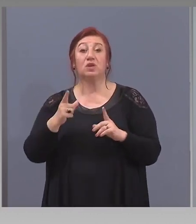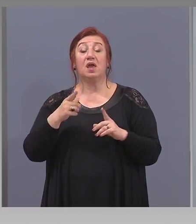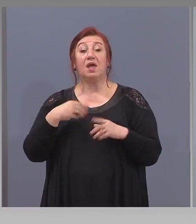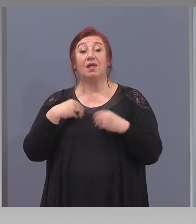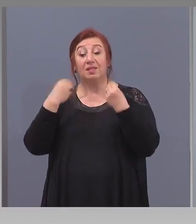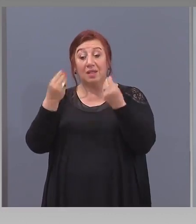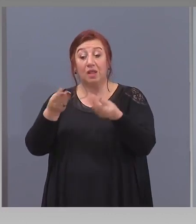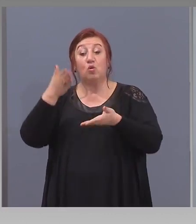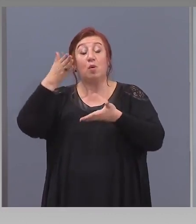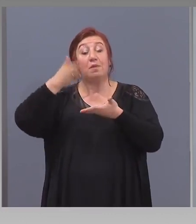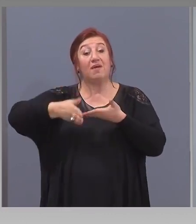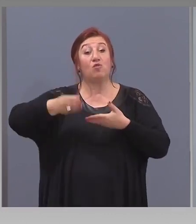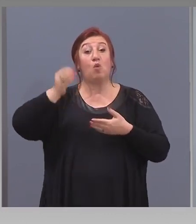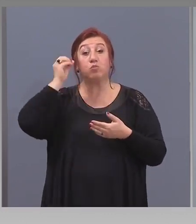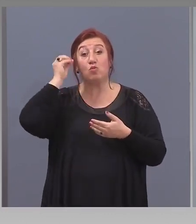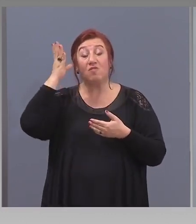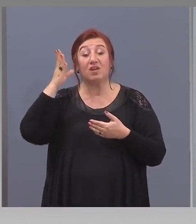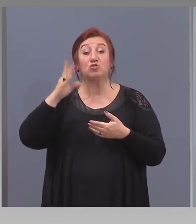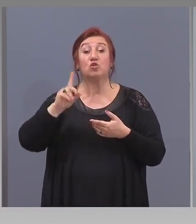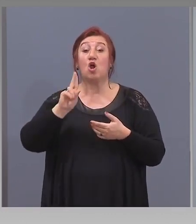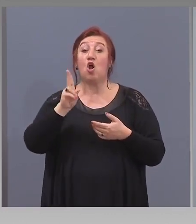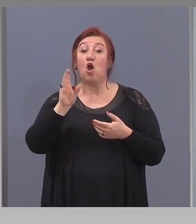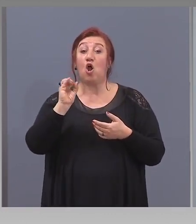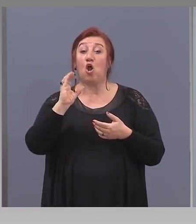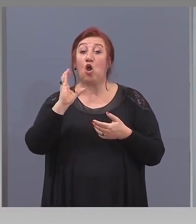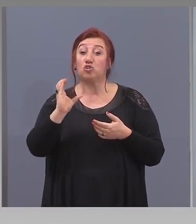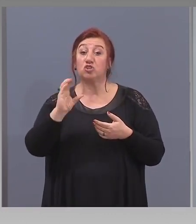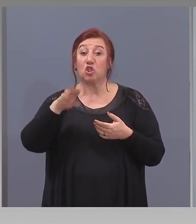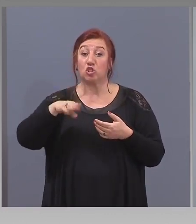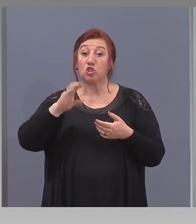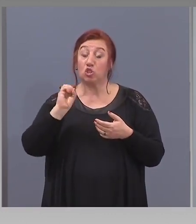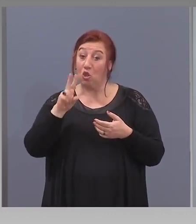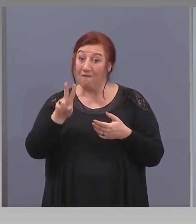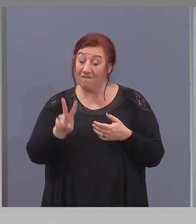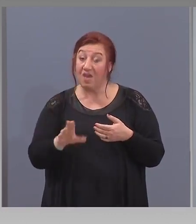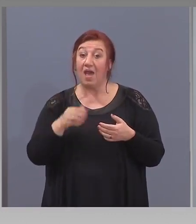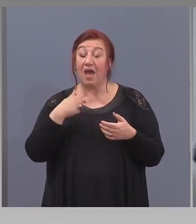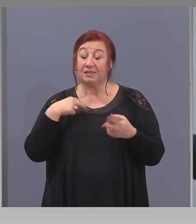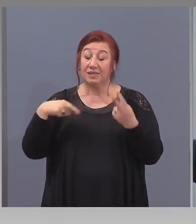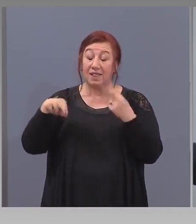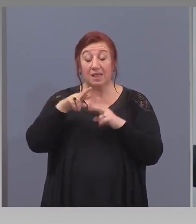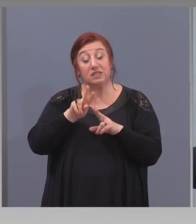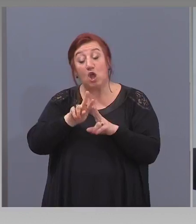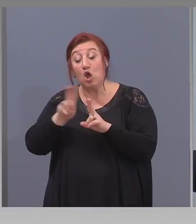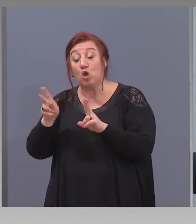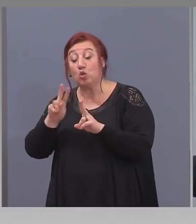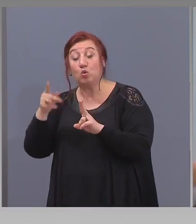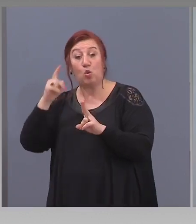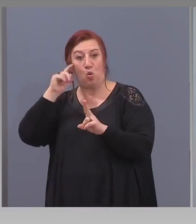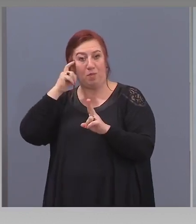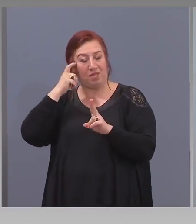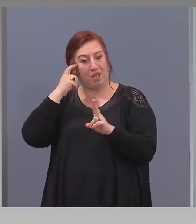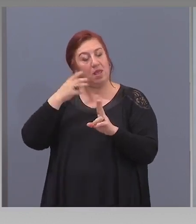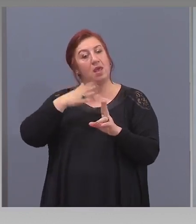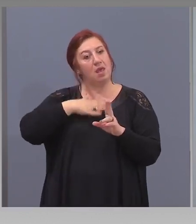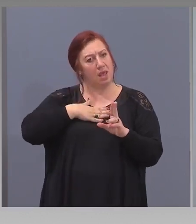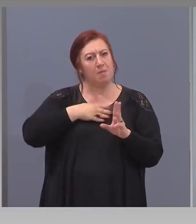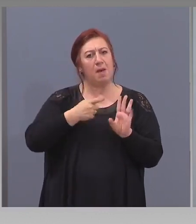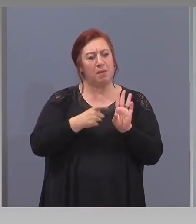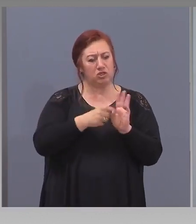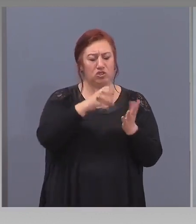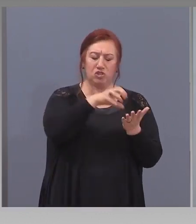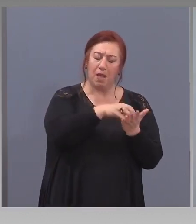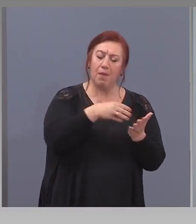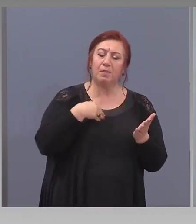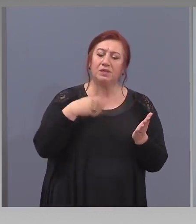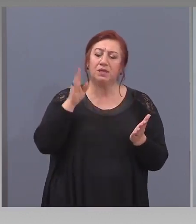професор Костов, защото аз търся и алтернативното мнение. Имам на щаба да чуем и